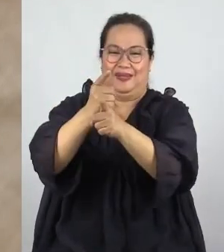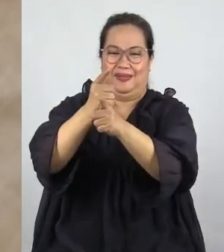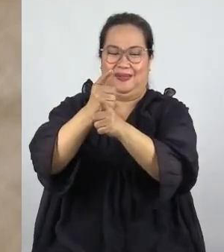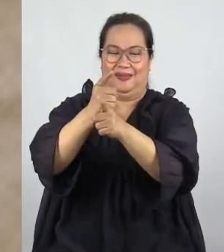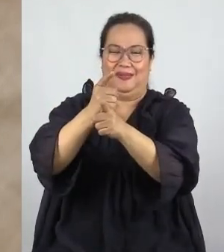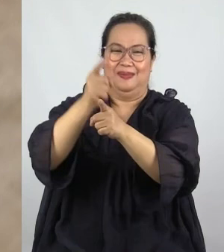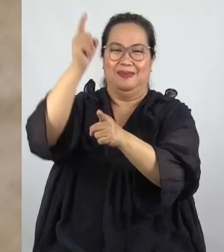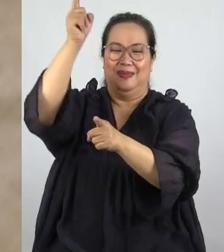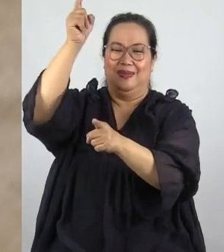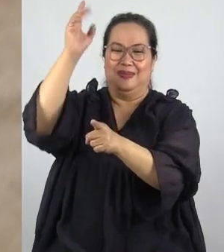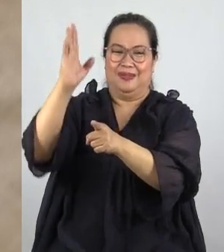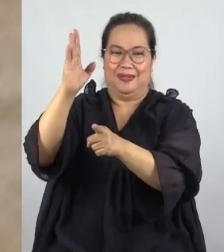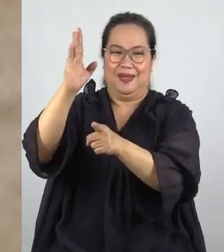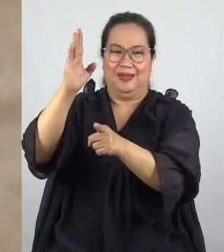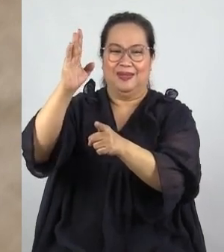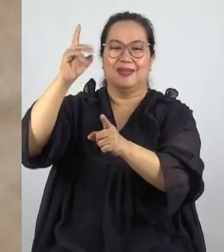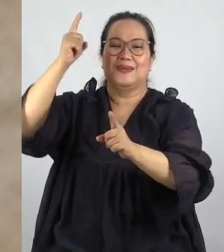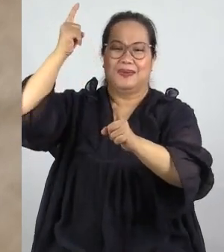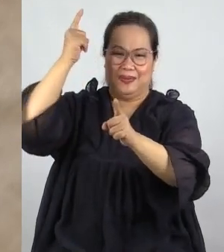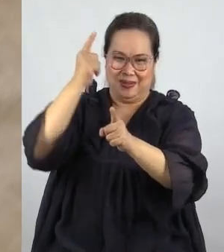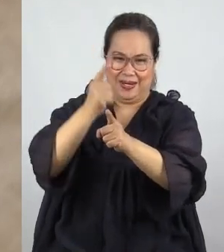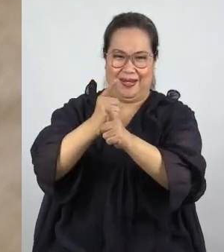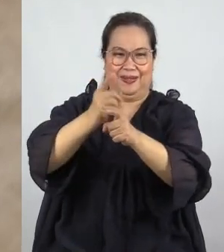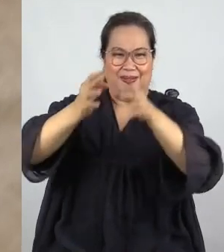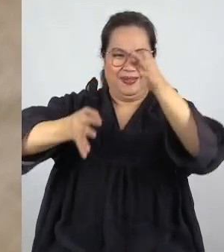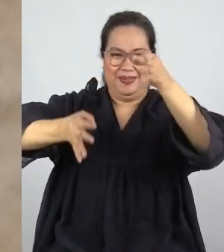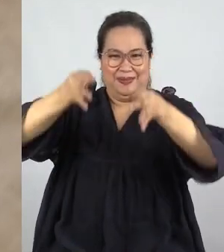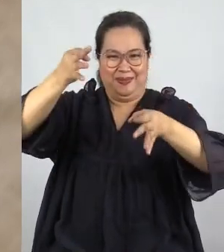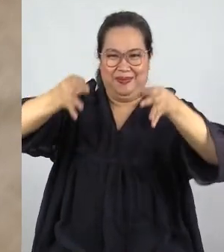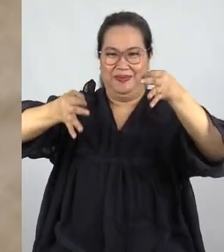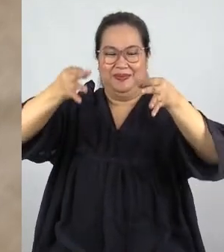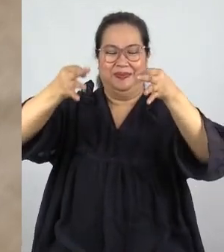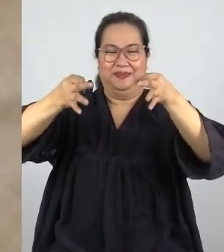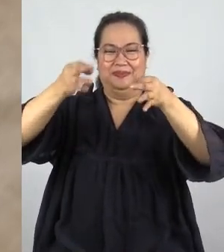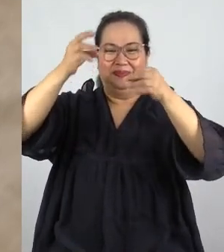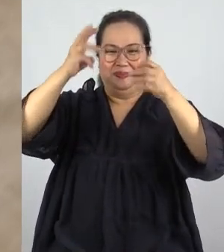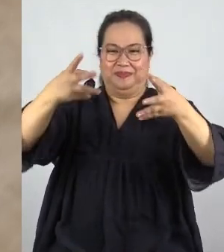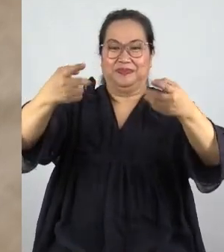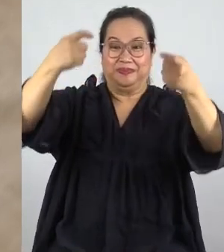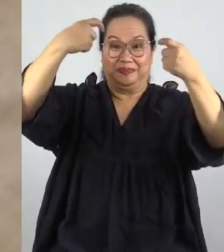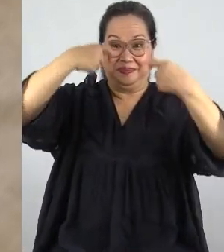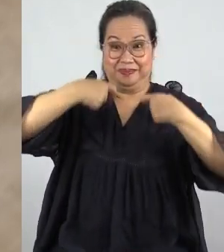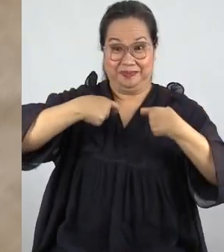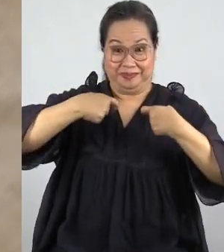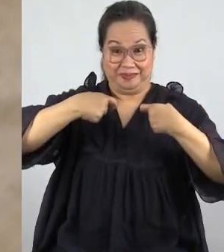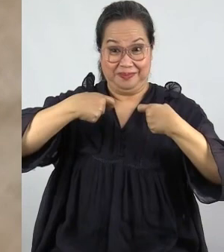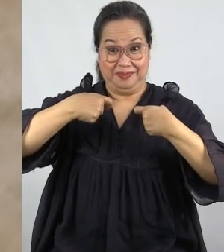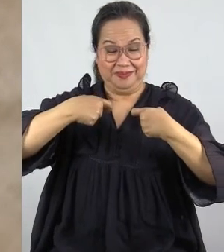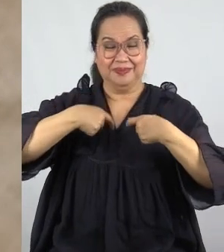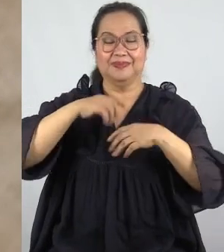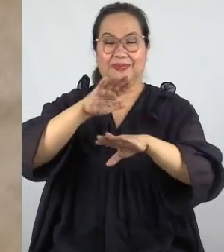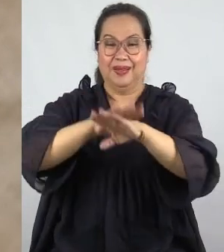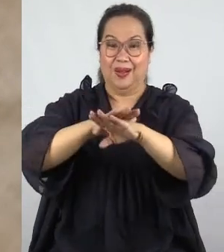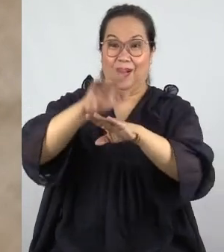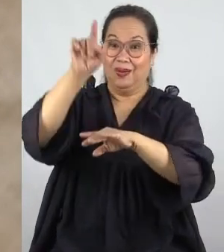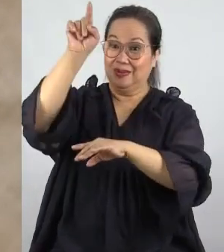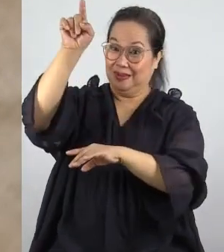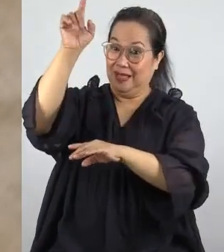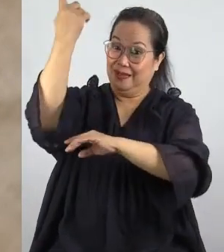which the Lord, the righteous judge, will award to me on that